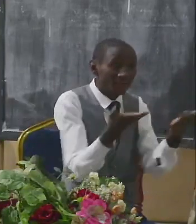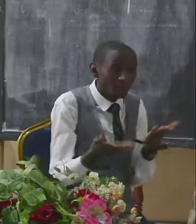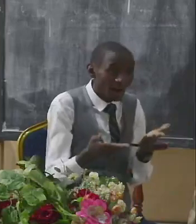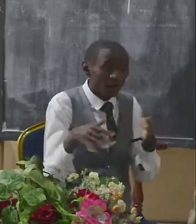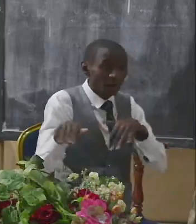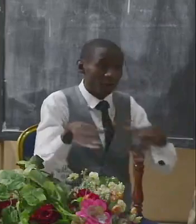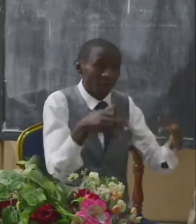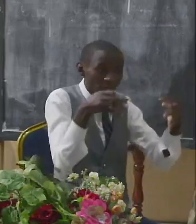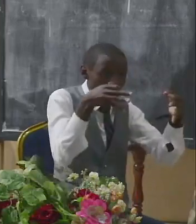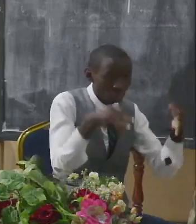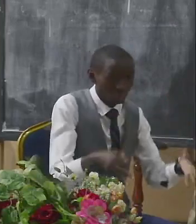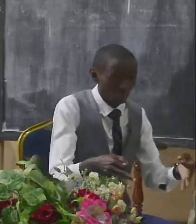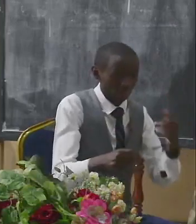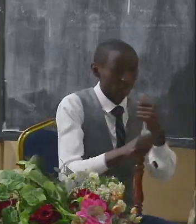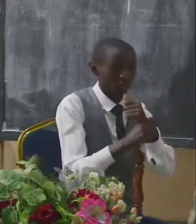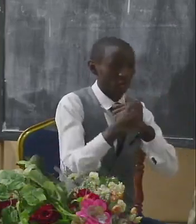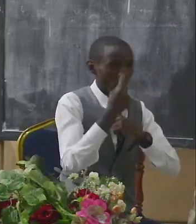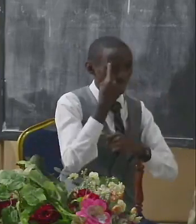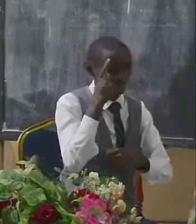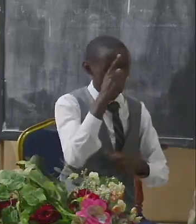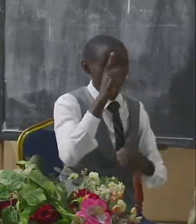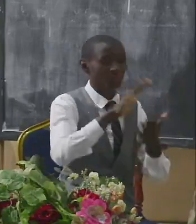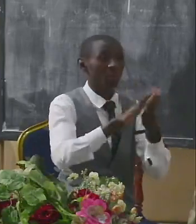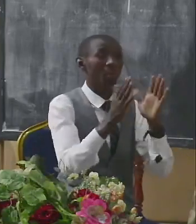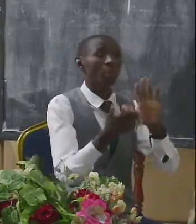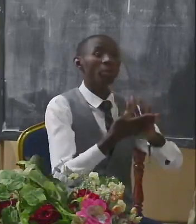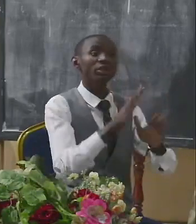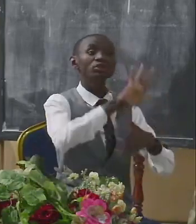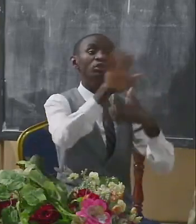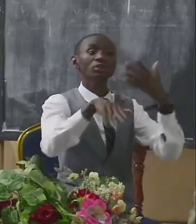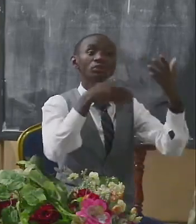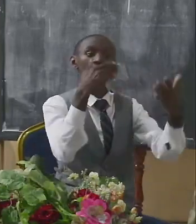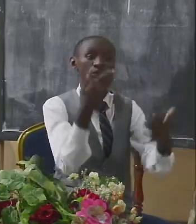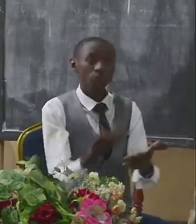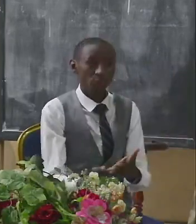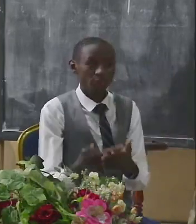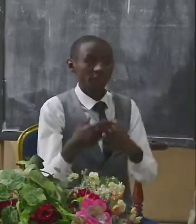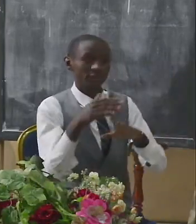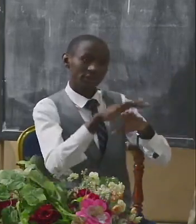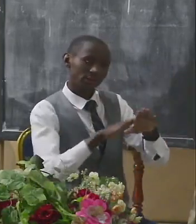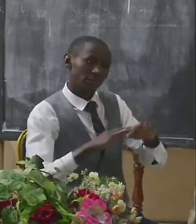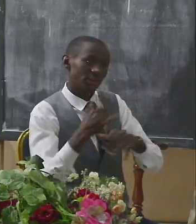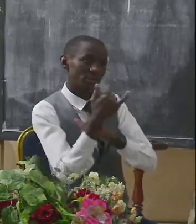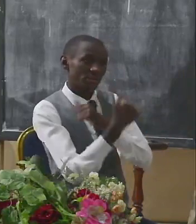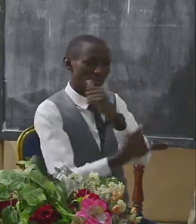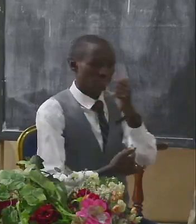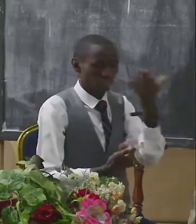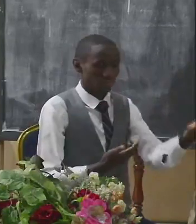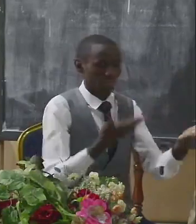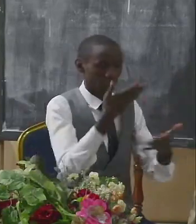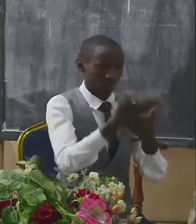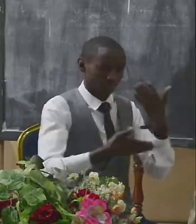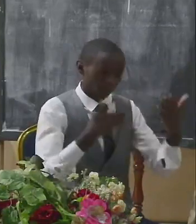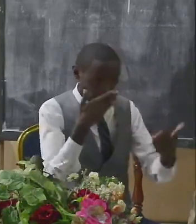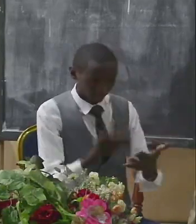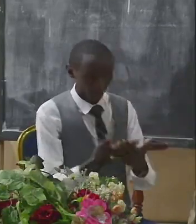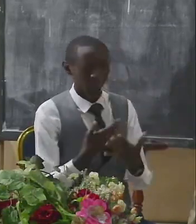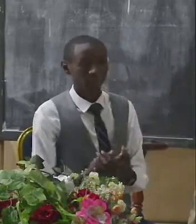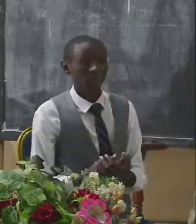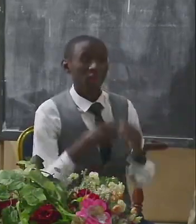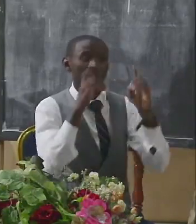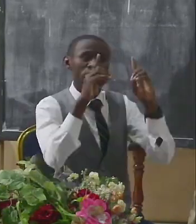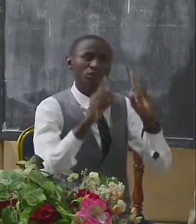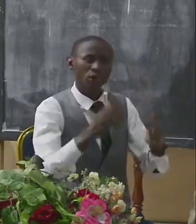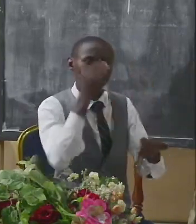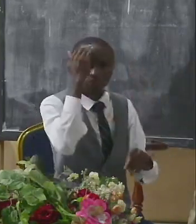une paix globale. Itatia msingi kwa ajili ya salama ya jumla kwa ile eneo yote. Donc